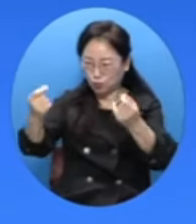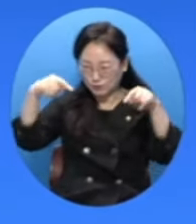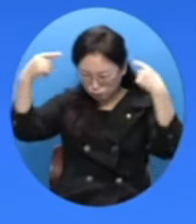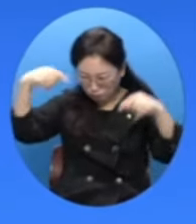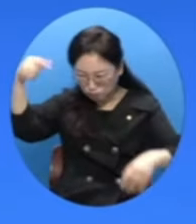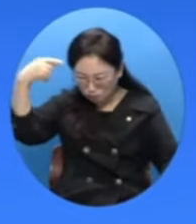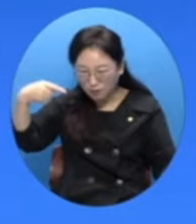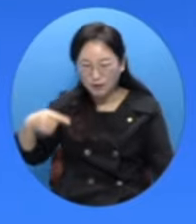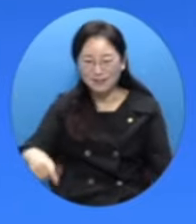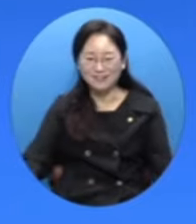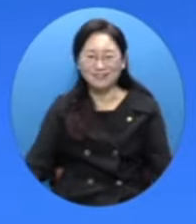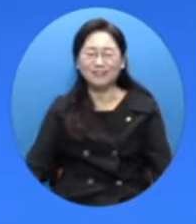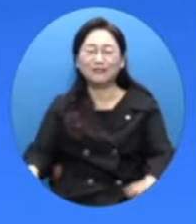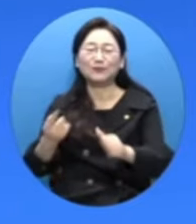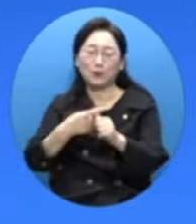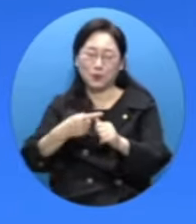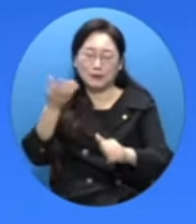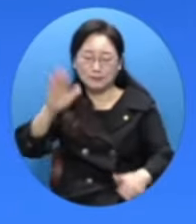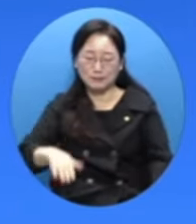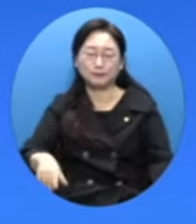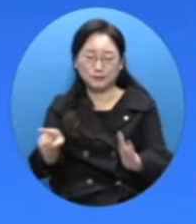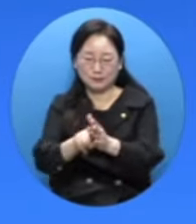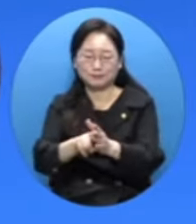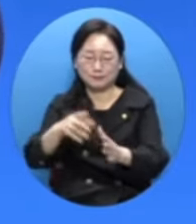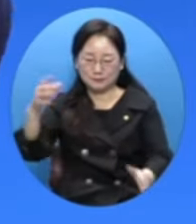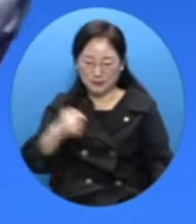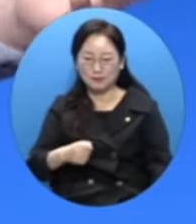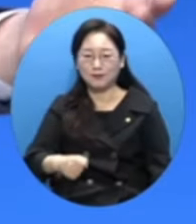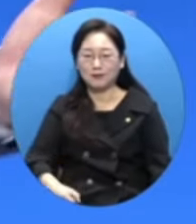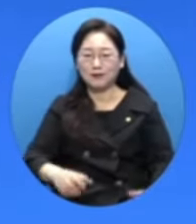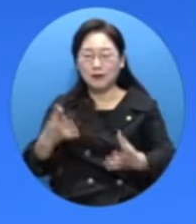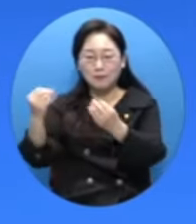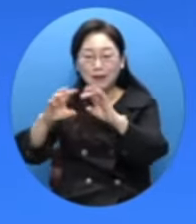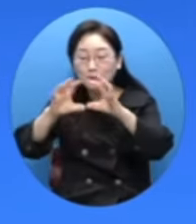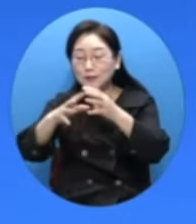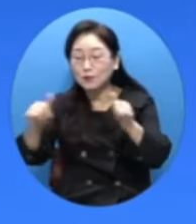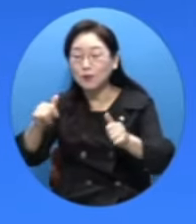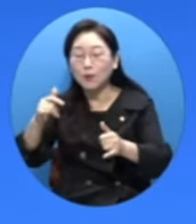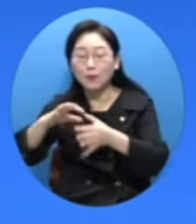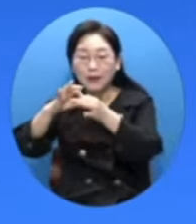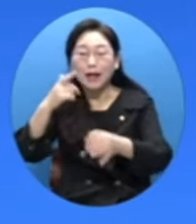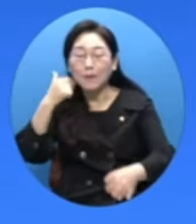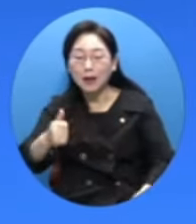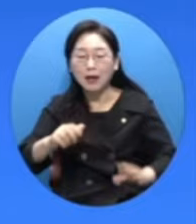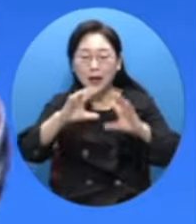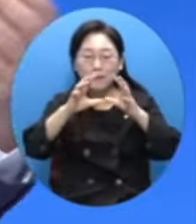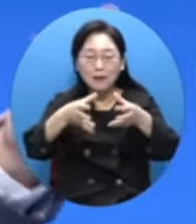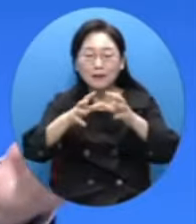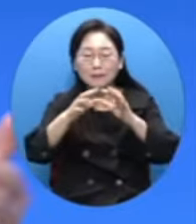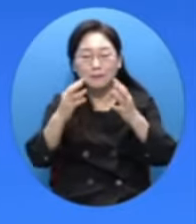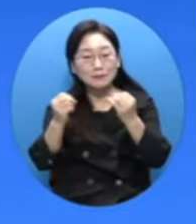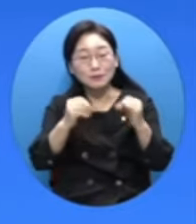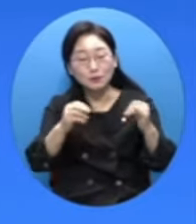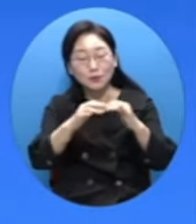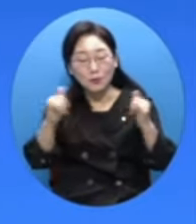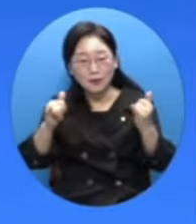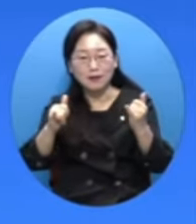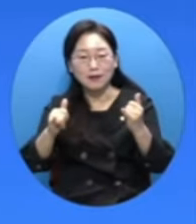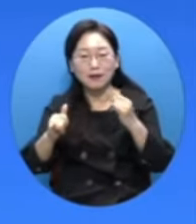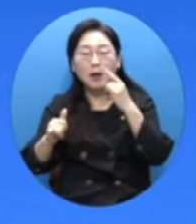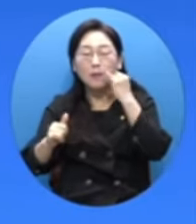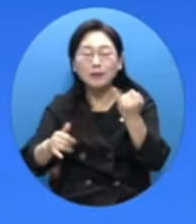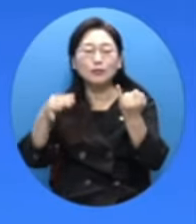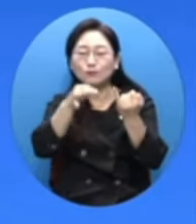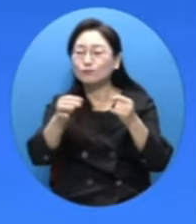돌았어. 그러나 그들이 믿음으로 부른 것입니다. 많은 민족의 아버지여 많은 민족의 어미여 믿음으로 부르기 시작했습니다.